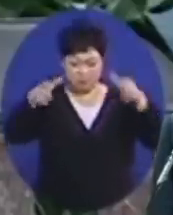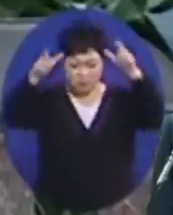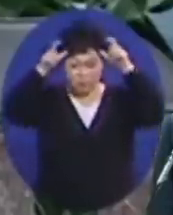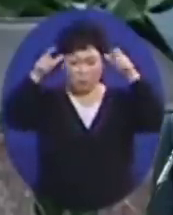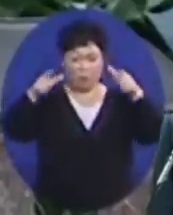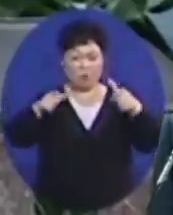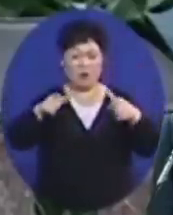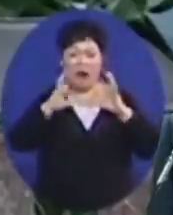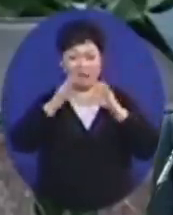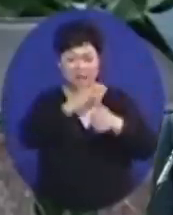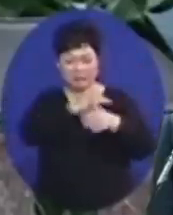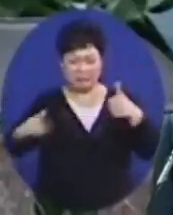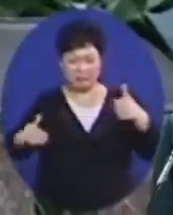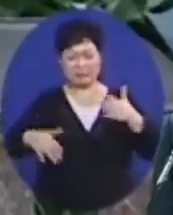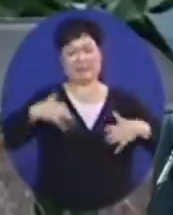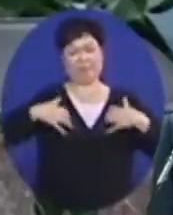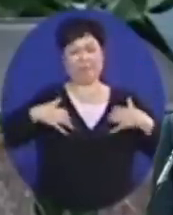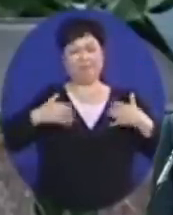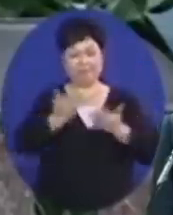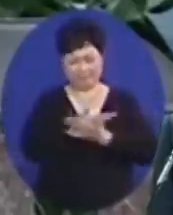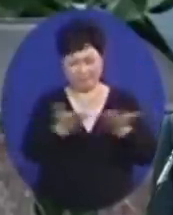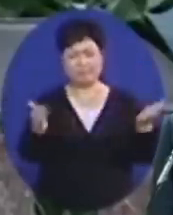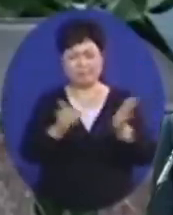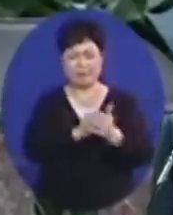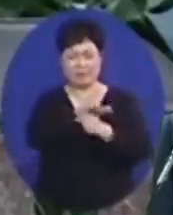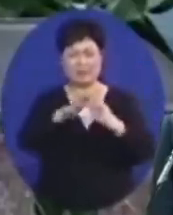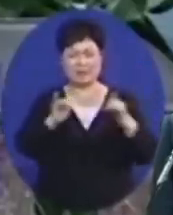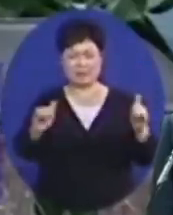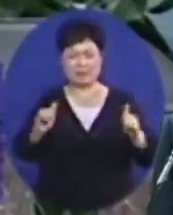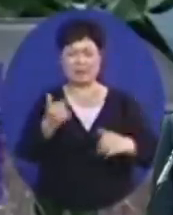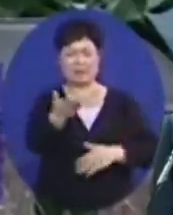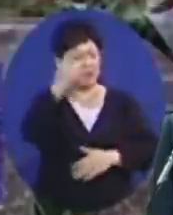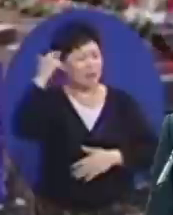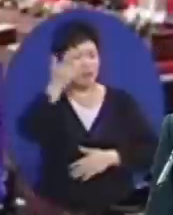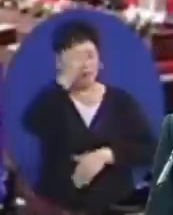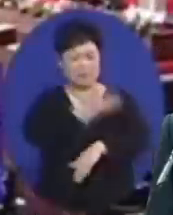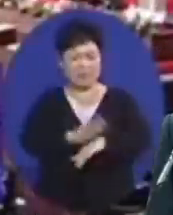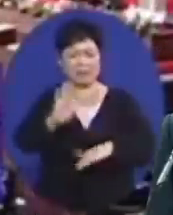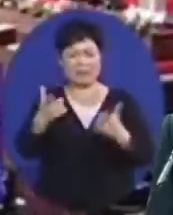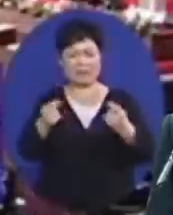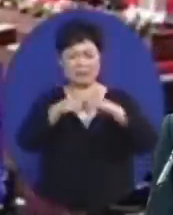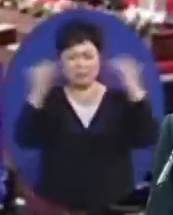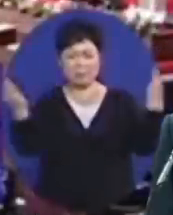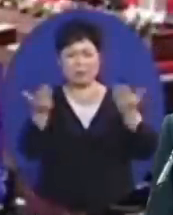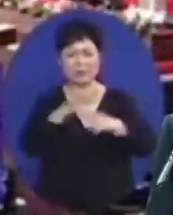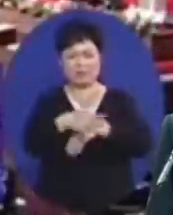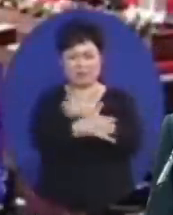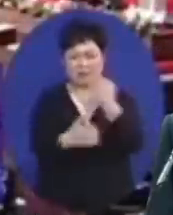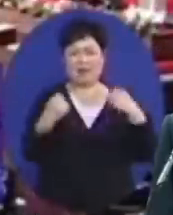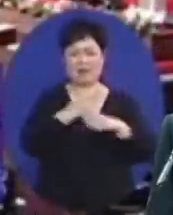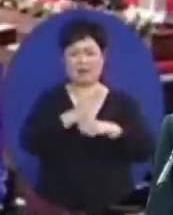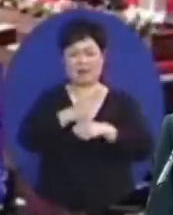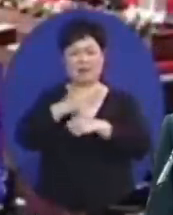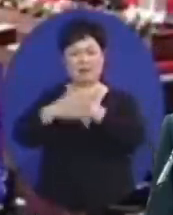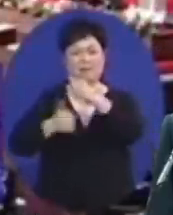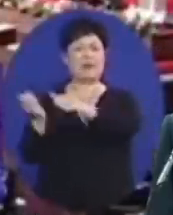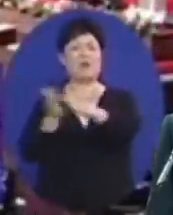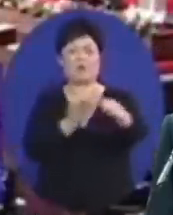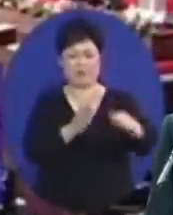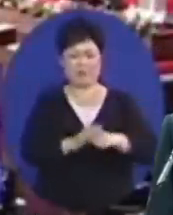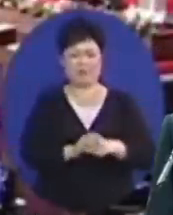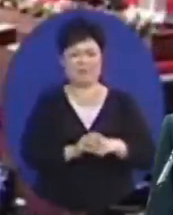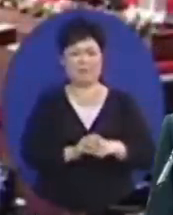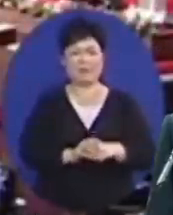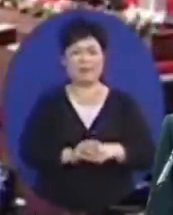기쁨의 잔치를 베풀어 주는 것입니다. 사랑하는 자여 내 영혼이 잘됨 같이 내가 범사에 잘되고 강건하기를 내가 간구하노라. 우리